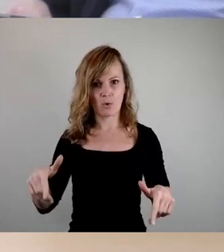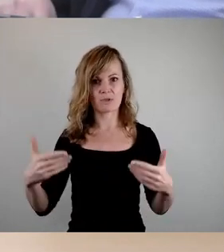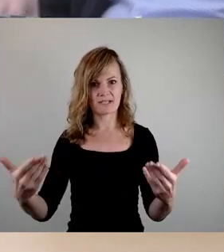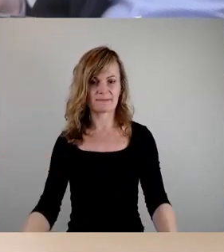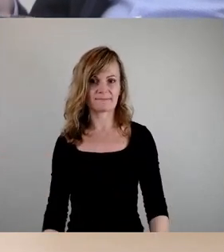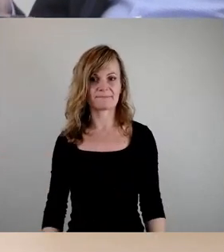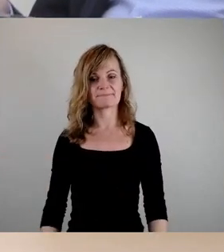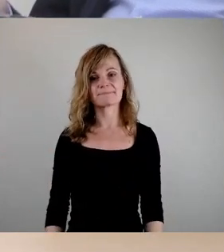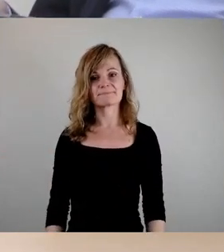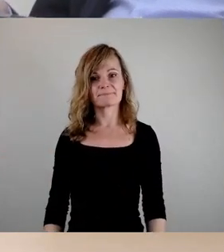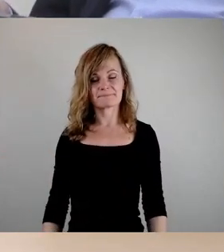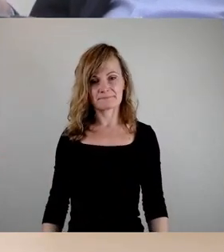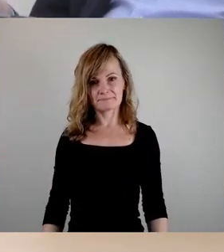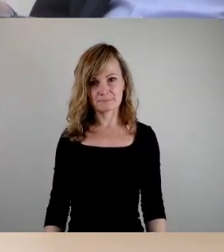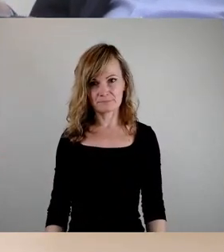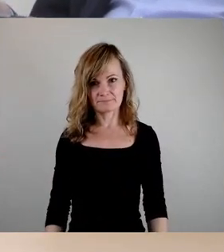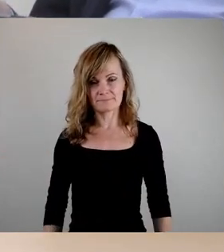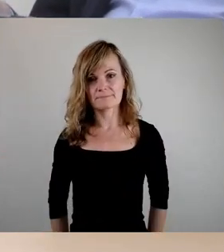Herr